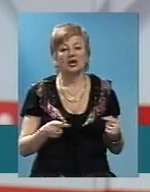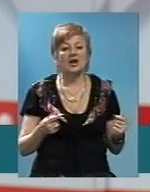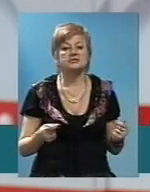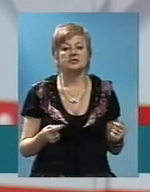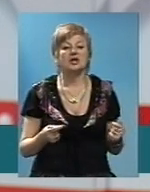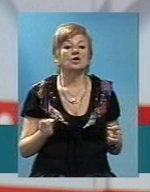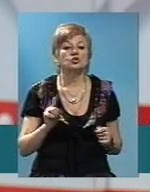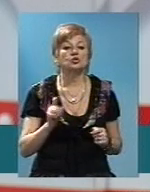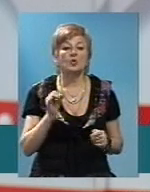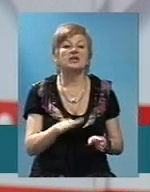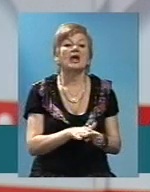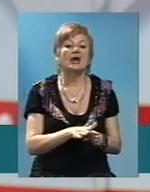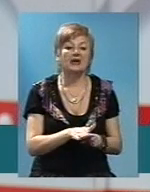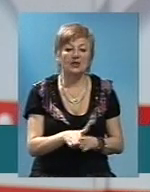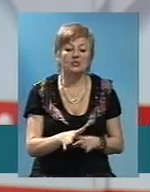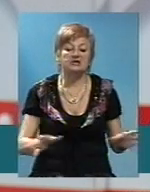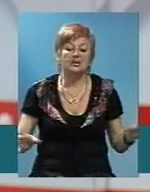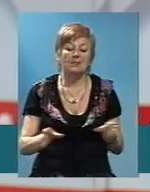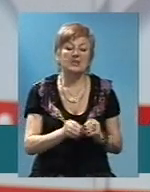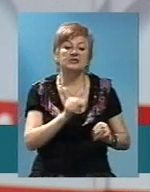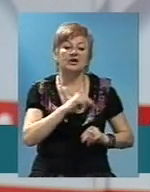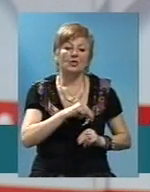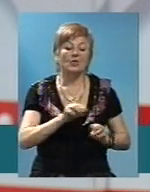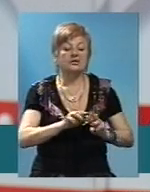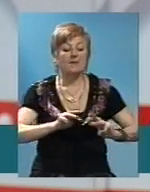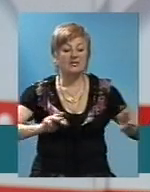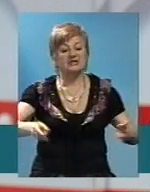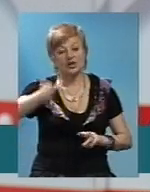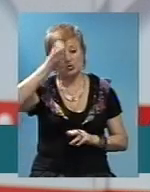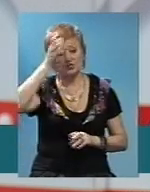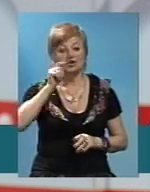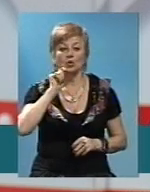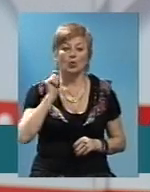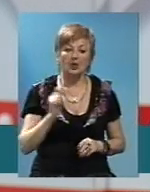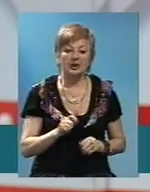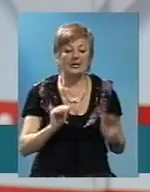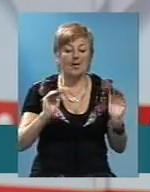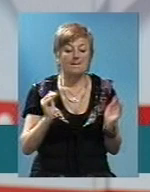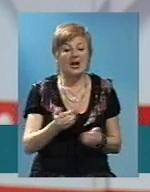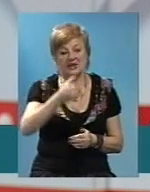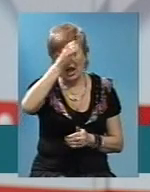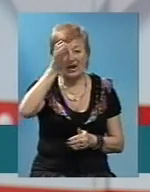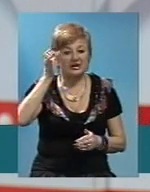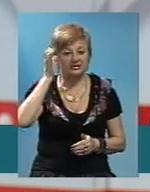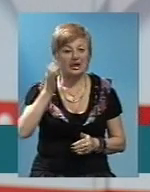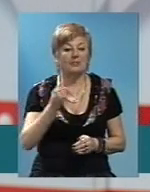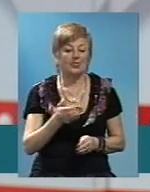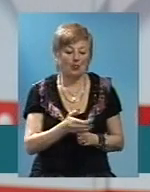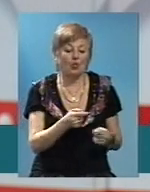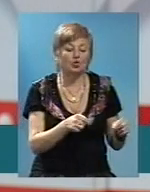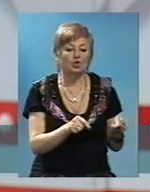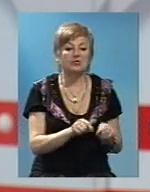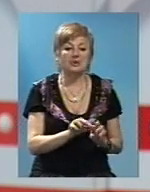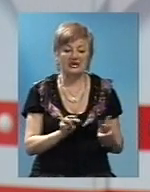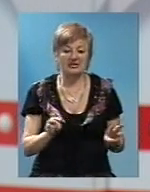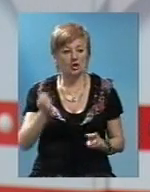вони реалізуються у співпраці Міністерства освіти України, там, наприклад, Малої академії науки, як підрозділу Міністерства освіти,